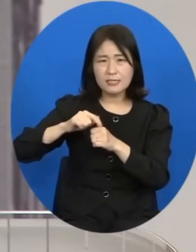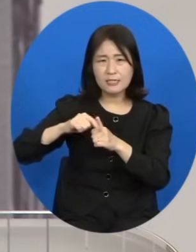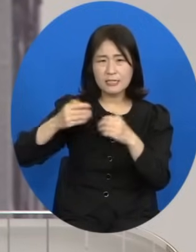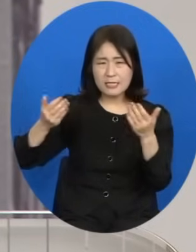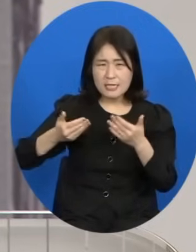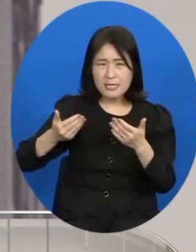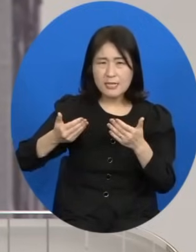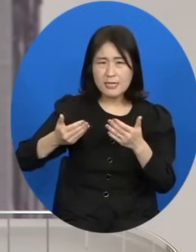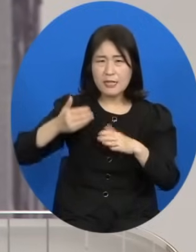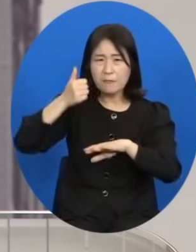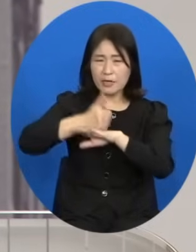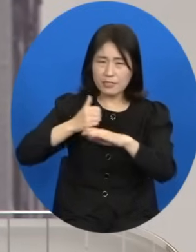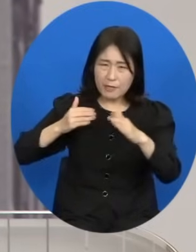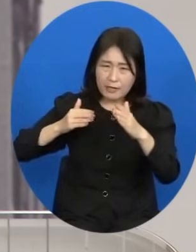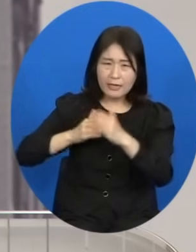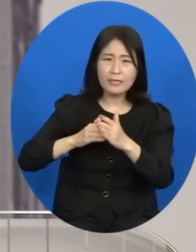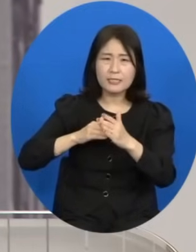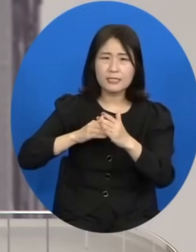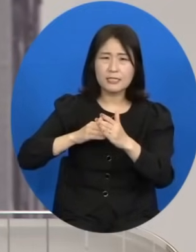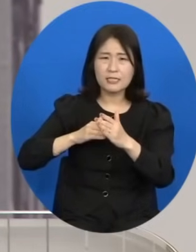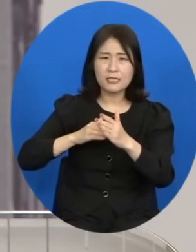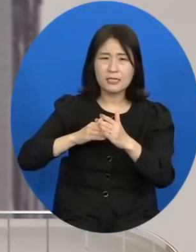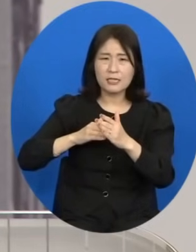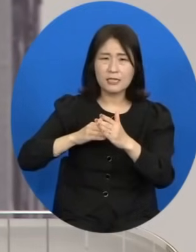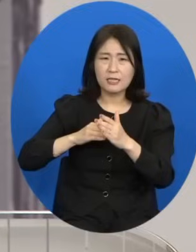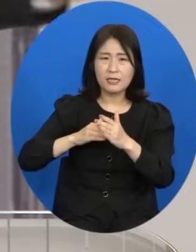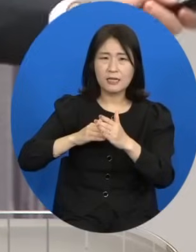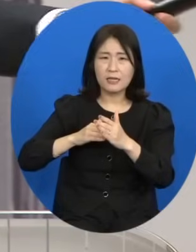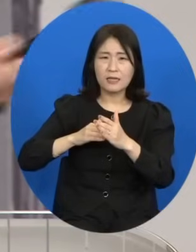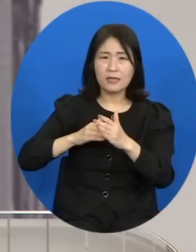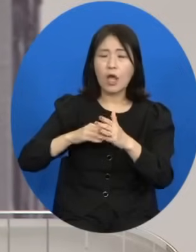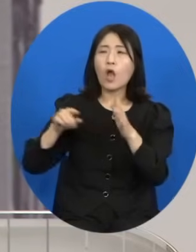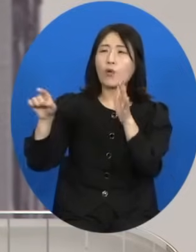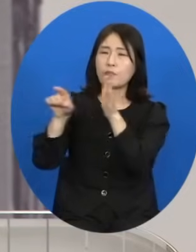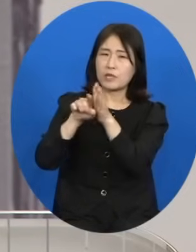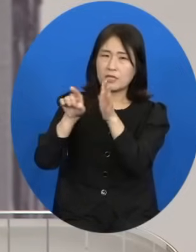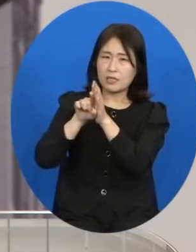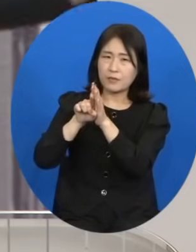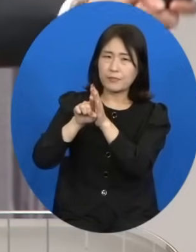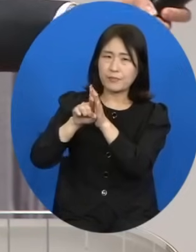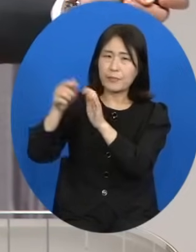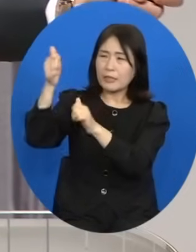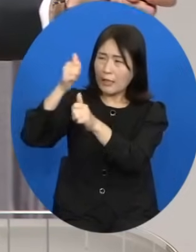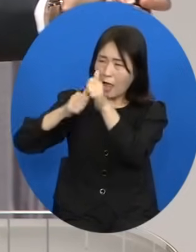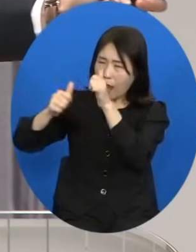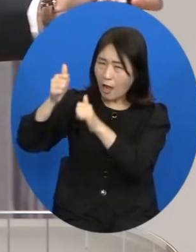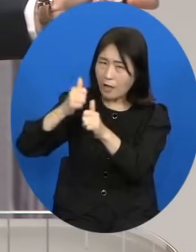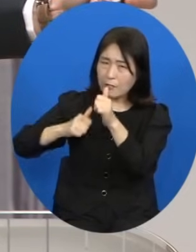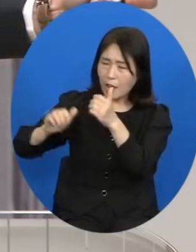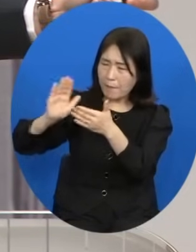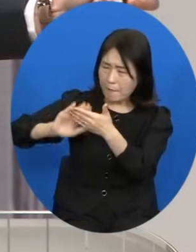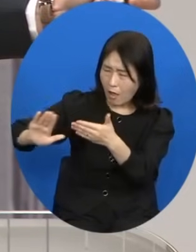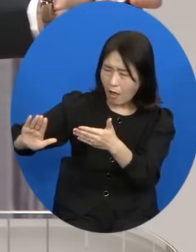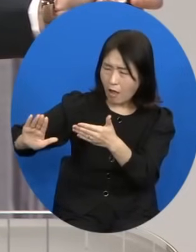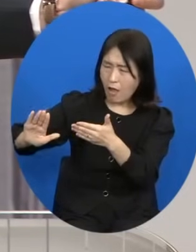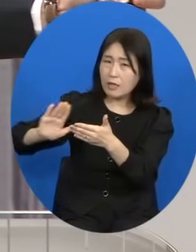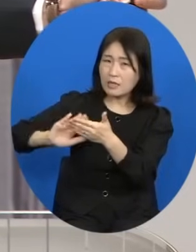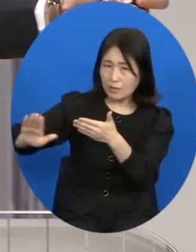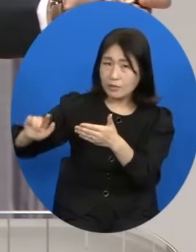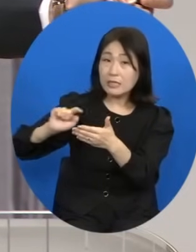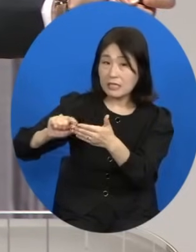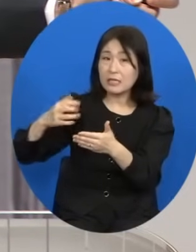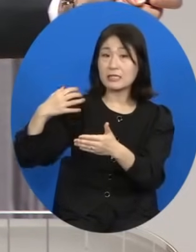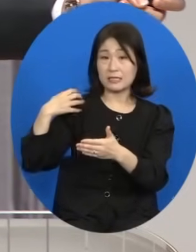끝까지 가셔서 그 다음 세대에게 신앙을 물려주고 배턴을 물려주는 사명이 우리에게 주어졌다